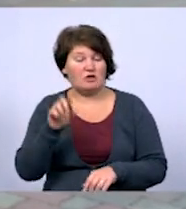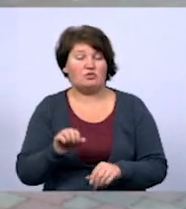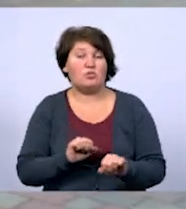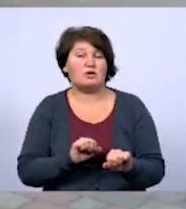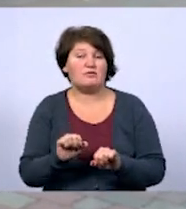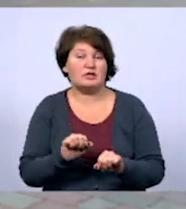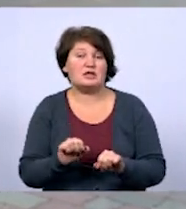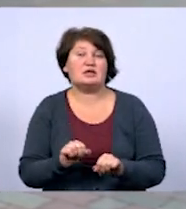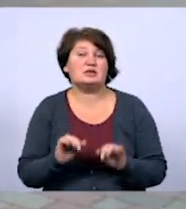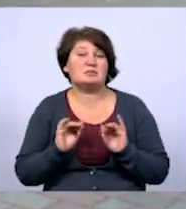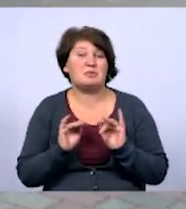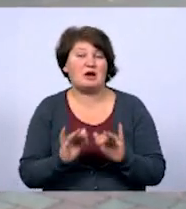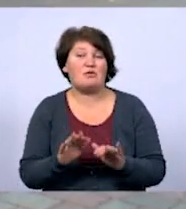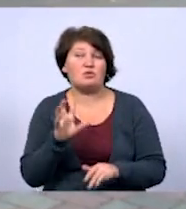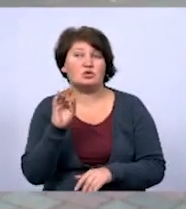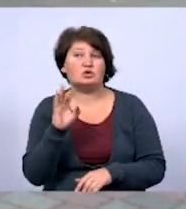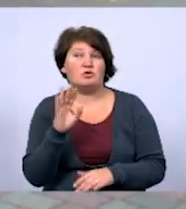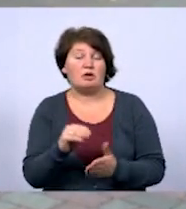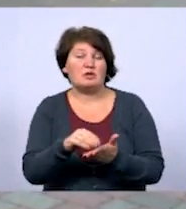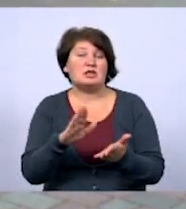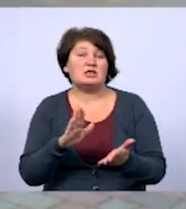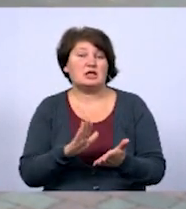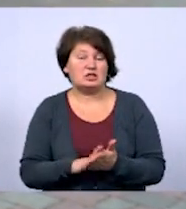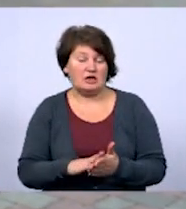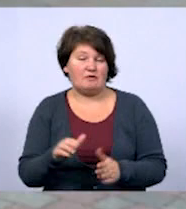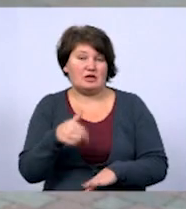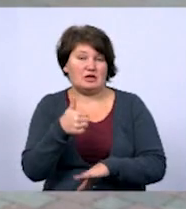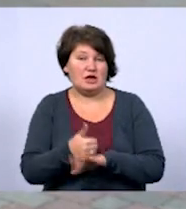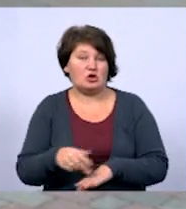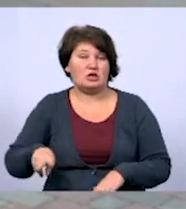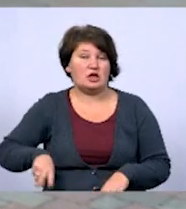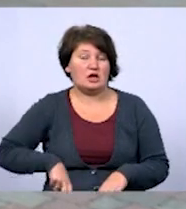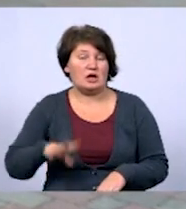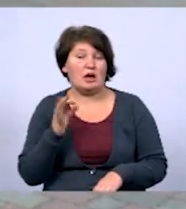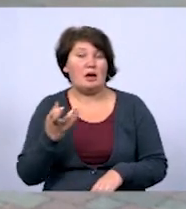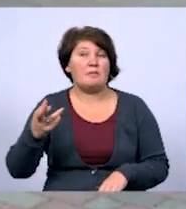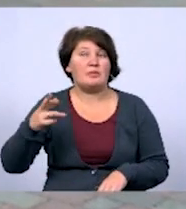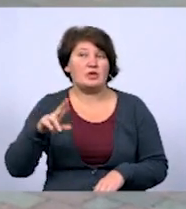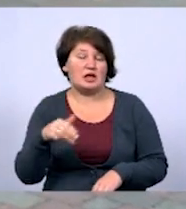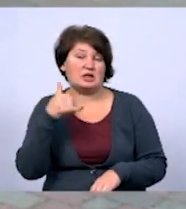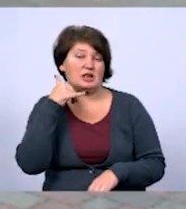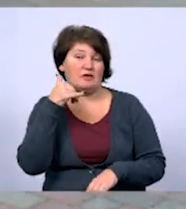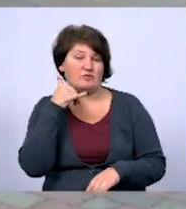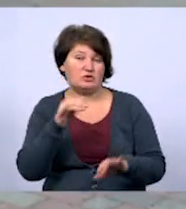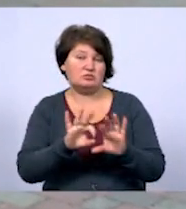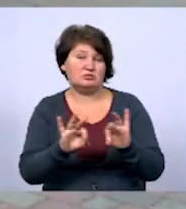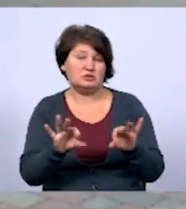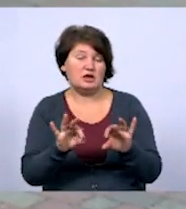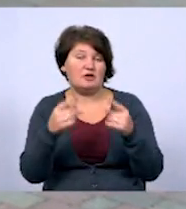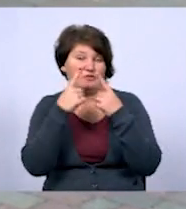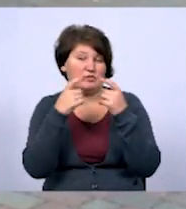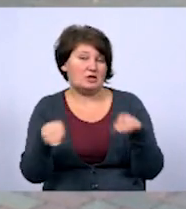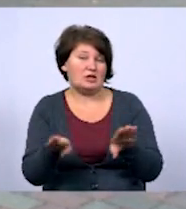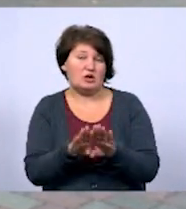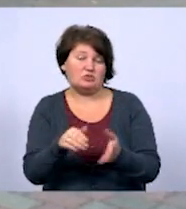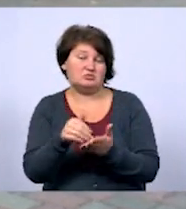Сергій Борзов, який призначав генерального директора Синьогора Ігоря Капія, телефоном коментувати ситуацію також відмовився. Порадив звертатися